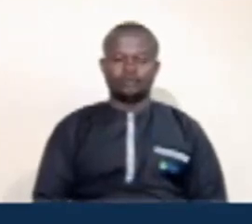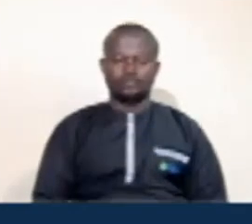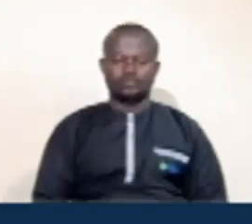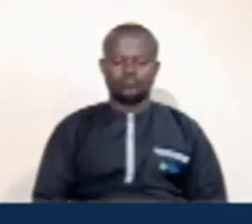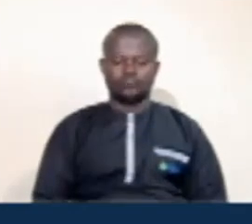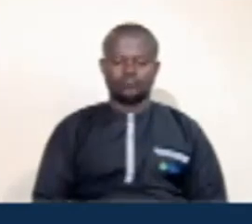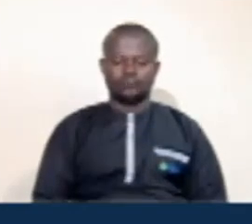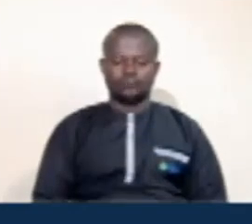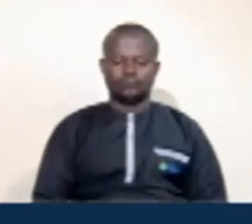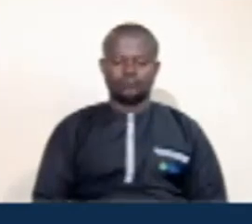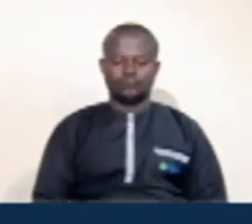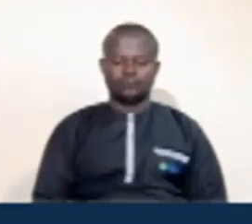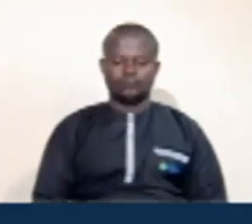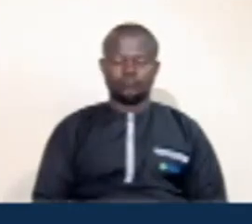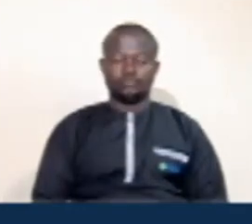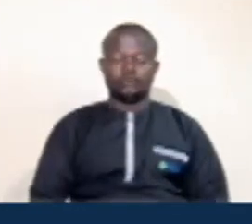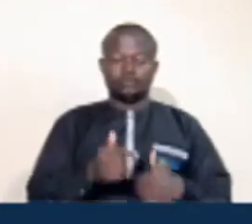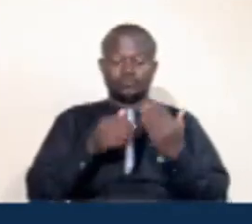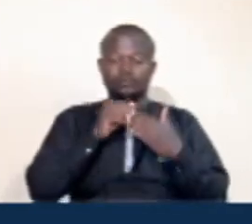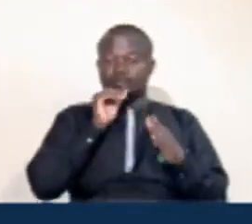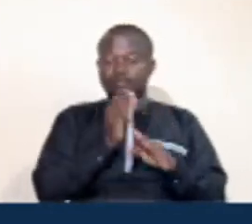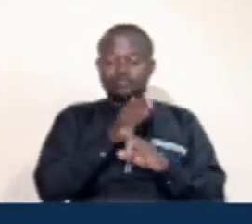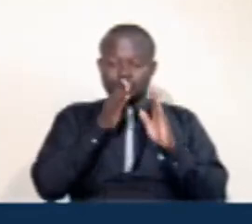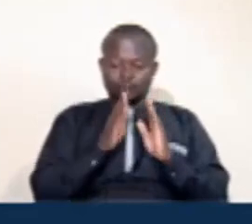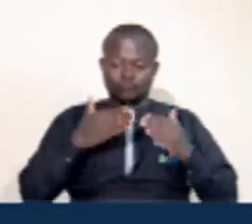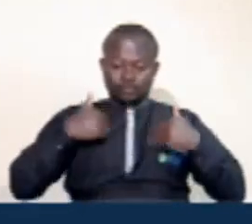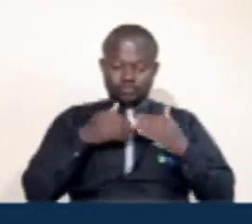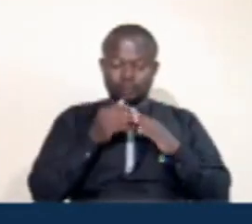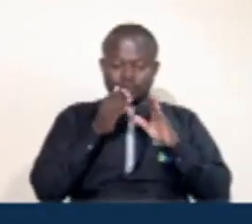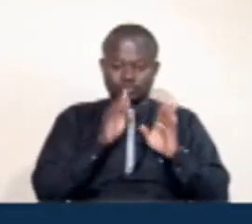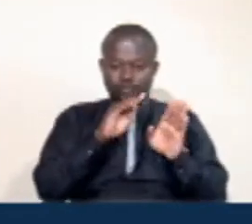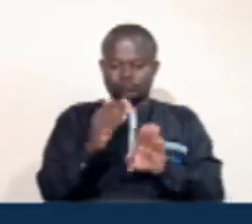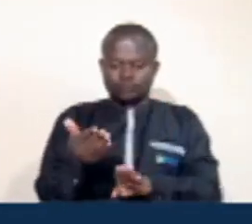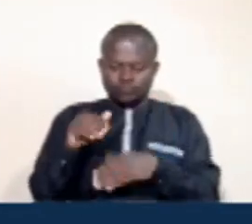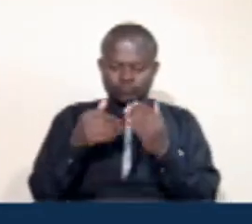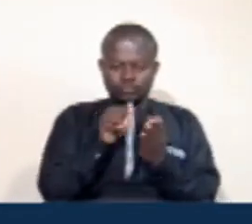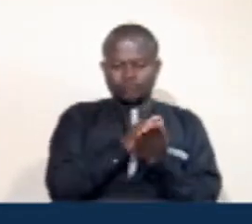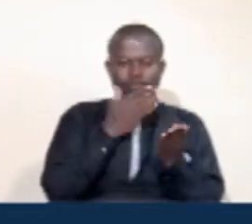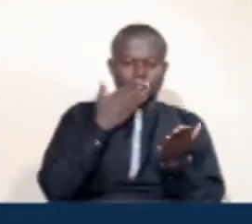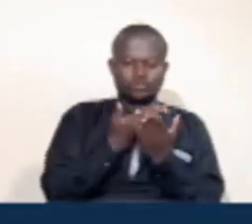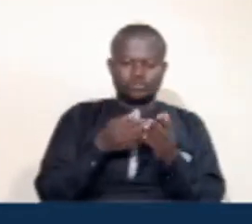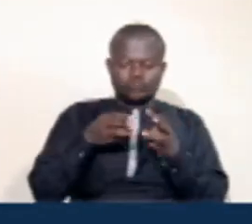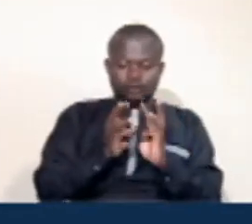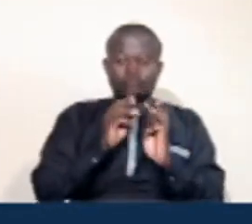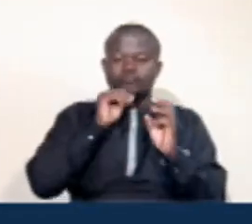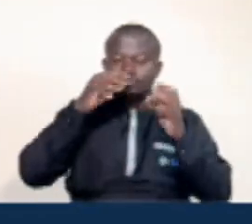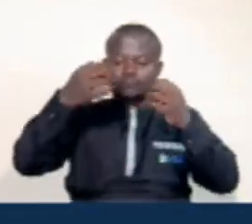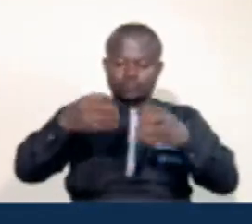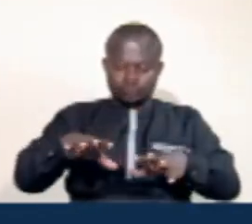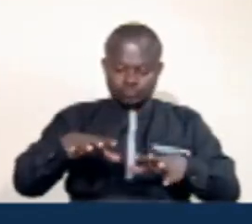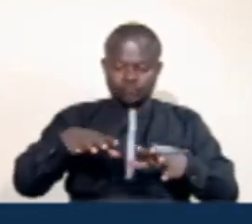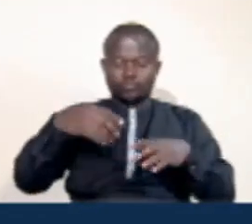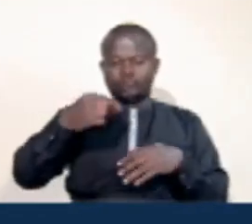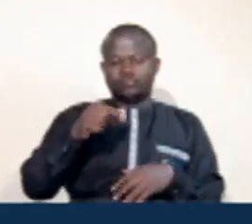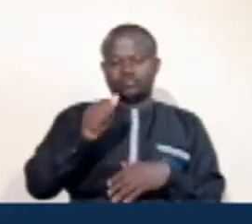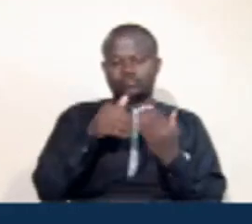from a living person, but it's akagaho ni gakurwa ku muntu muzima ahubwo kavanwa ku wapfuye gakabikwa neza ku buryo kadatakaza ubuziranenge